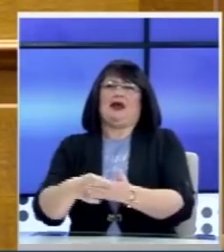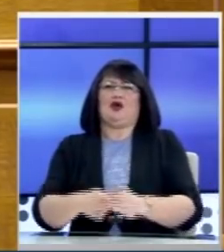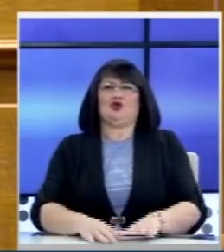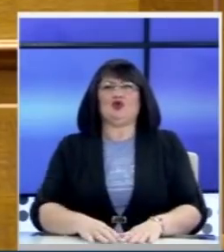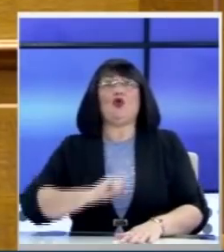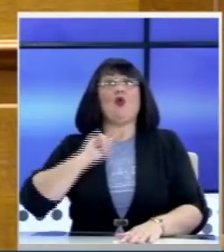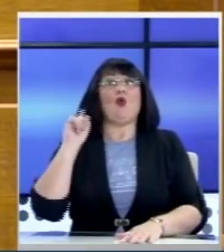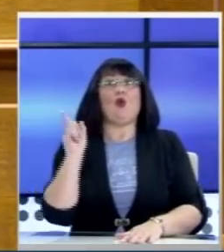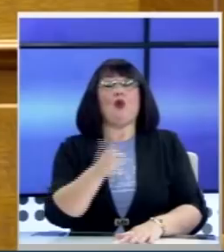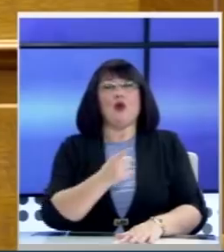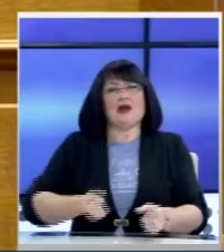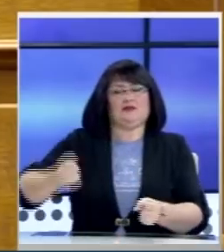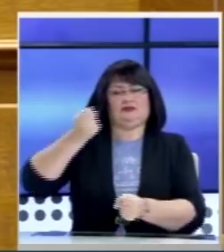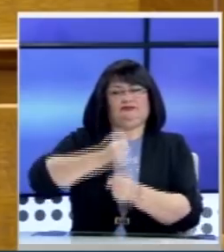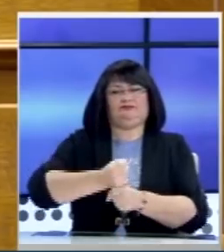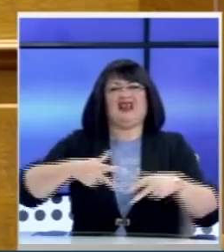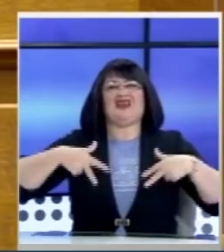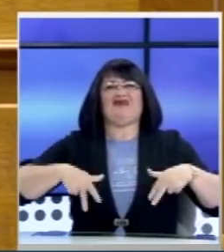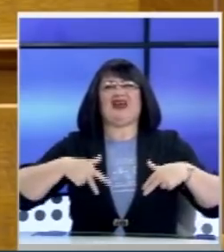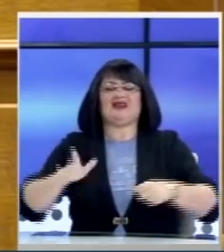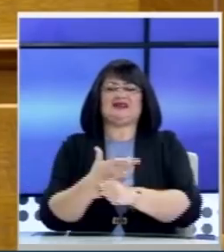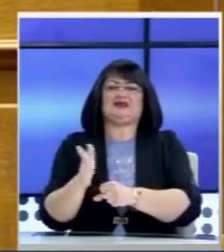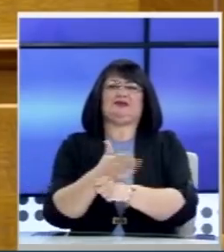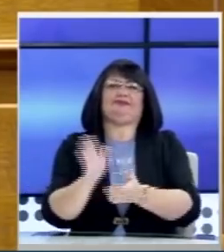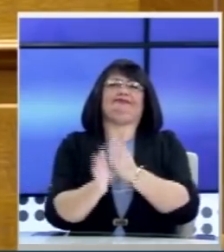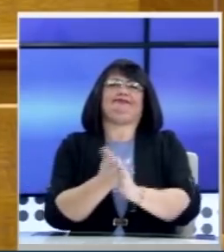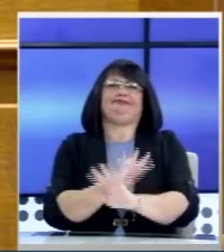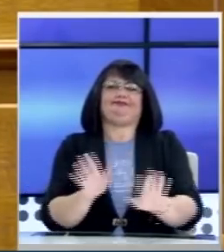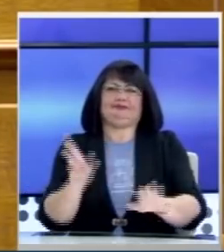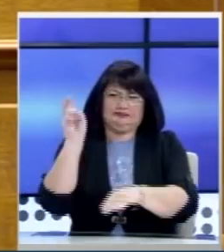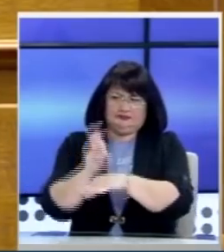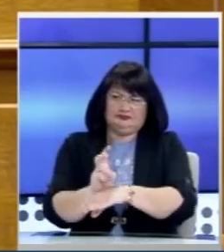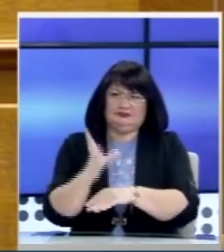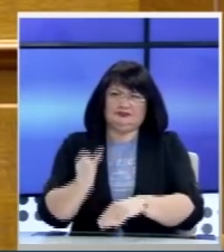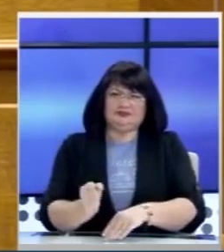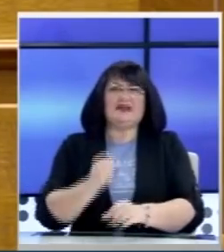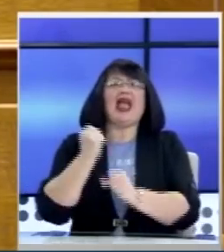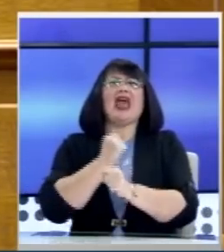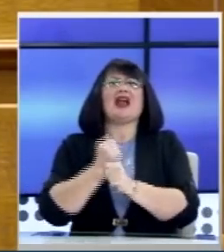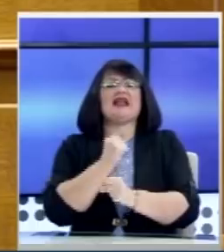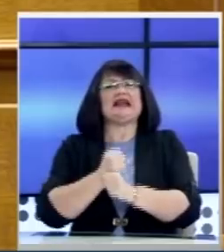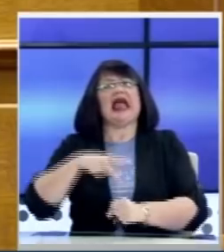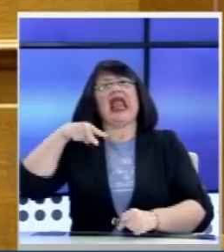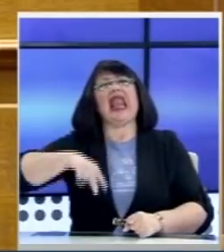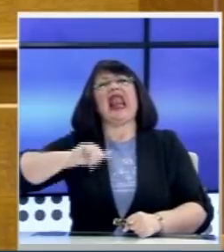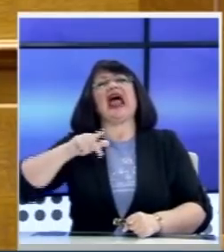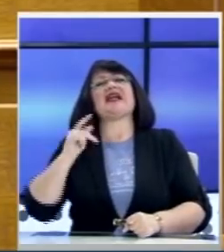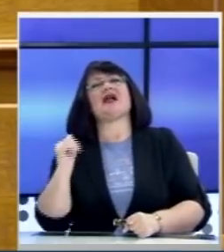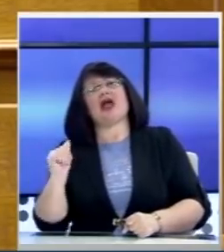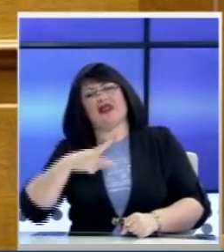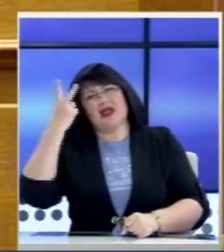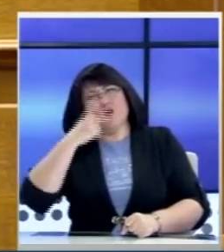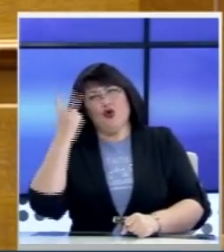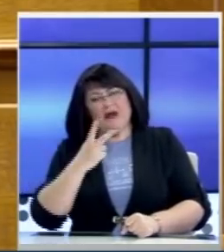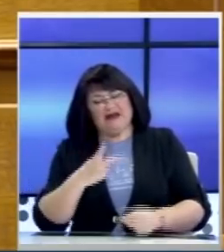καρέκλα της κυβερνητικής εξουσίας, γκρεμίσατε ό,τι είχε απομείνει όρθιο από εργατικά λαϊκά δικαιώματα,